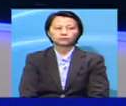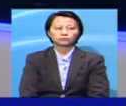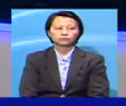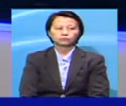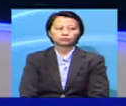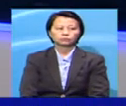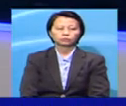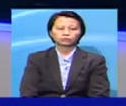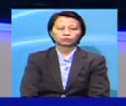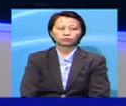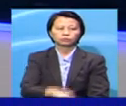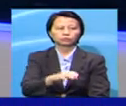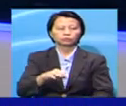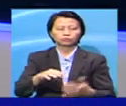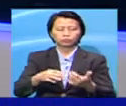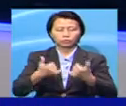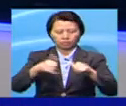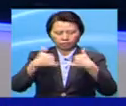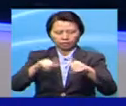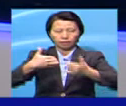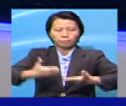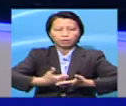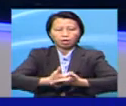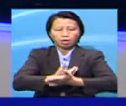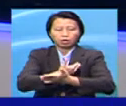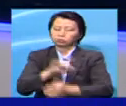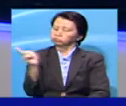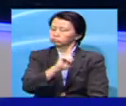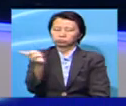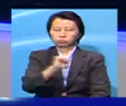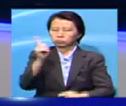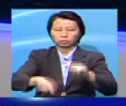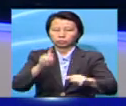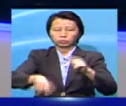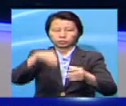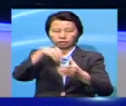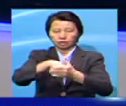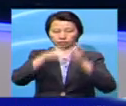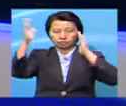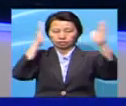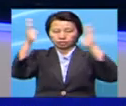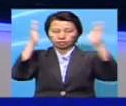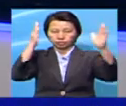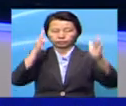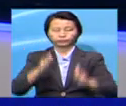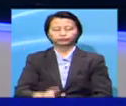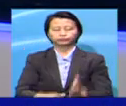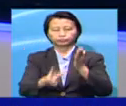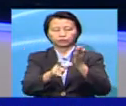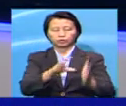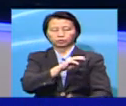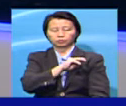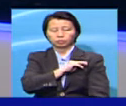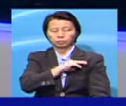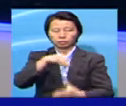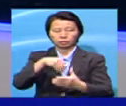Blue Whale Challenge, permainan dalam talian terbaharu itu tidak dibenarkan di negara ini. Timbalan Menteri Komunikasi dan Multimedia